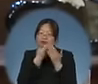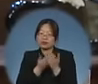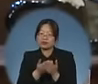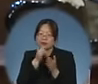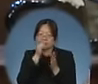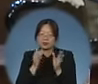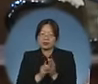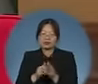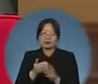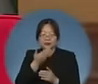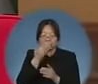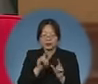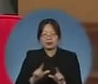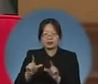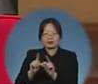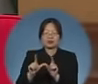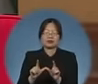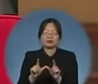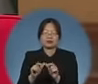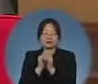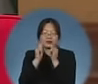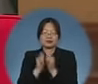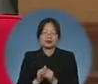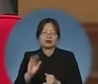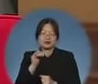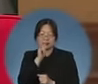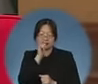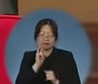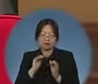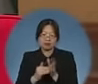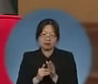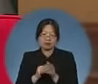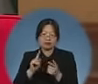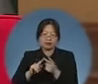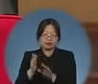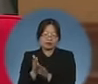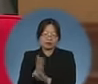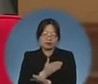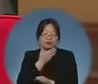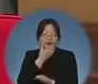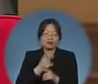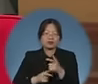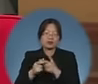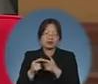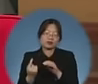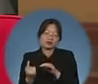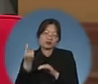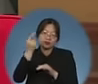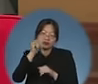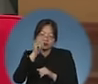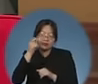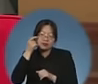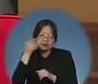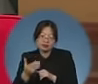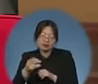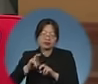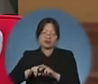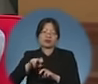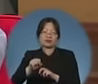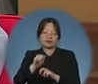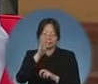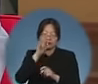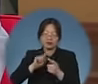예. 어떤 이제 먹고 사는 어떤 사회가 된다. 그럼 거기에서 이제 행복이 더 올라가느냐, 이제